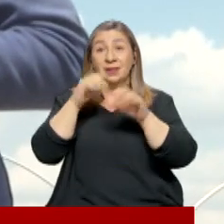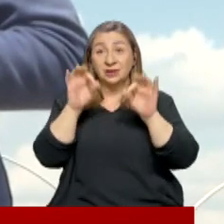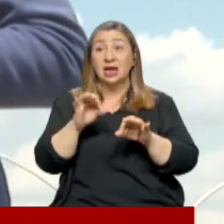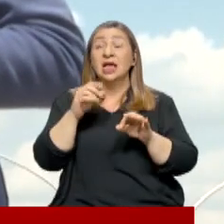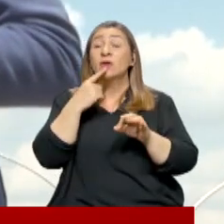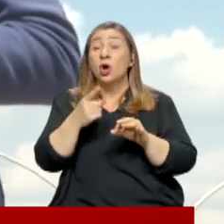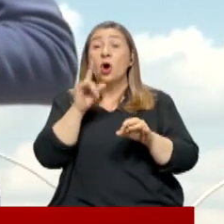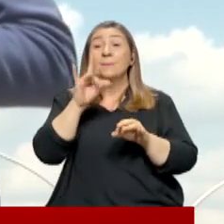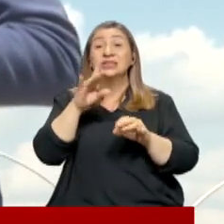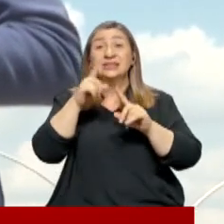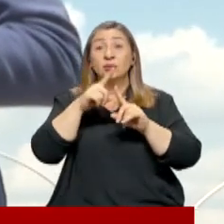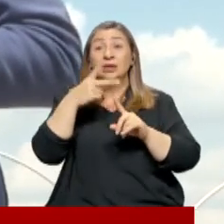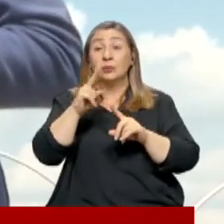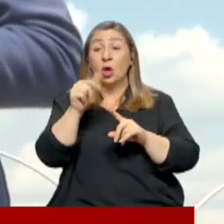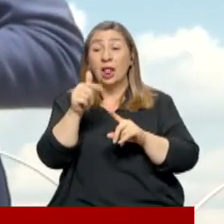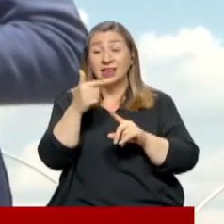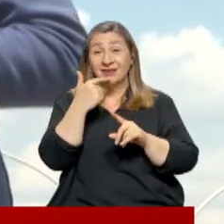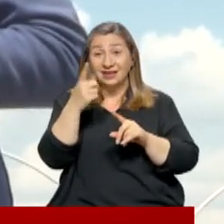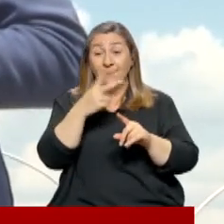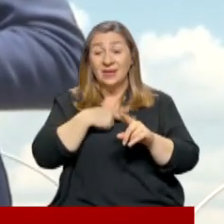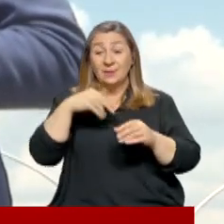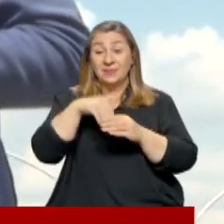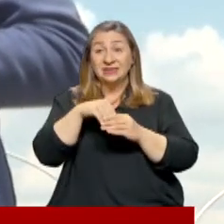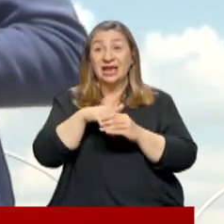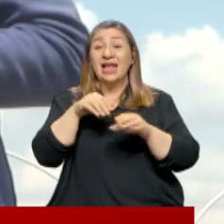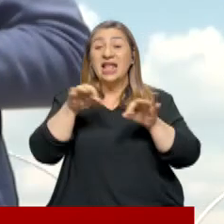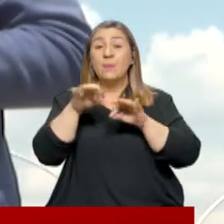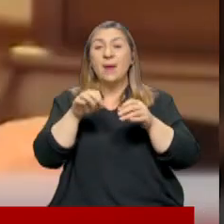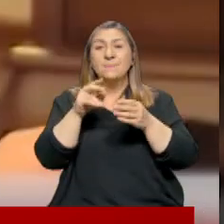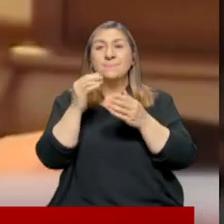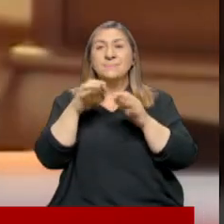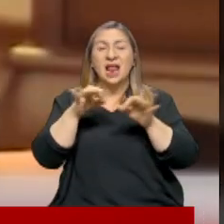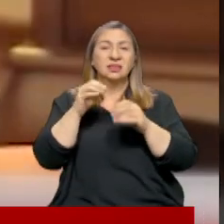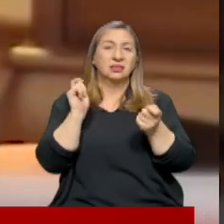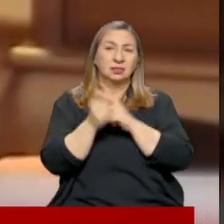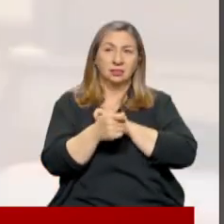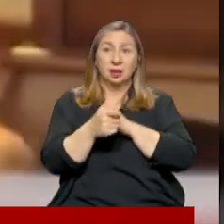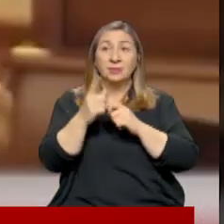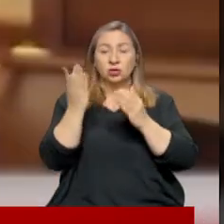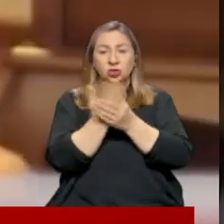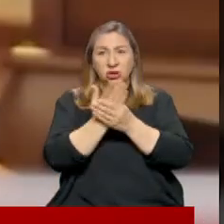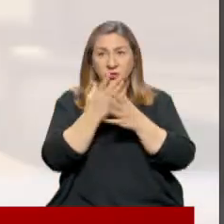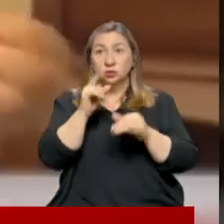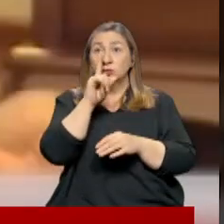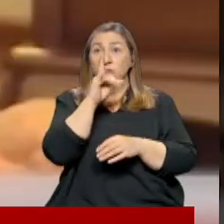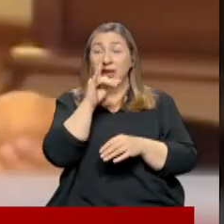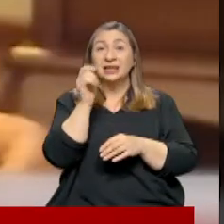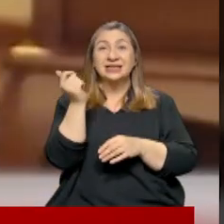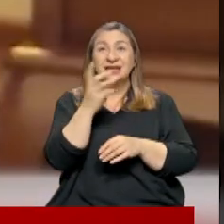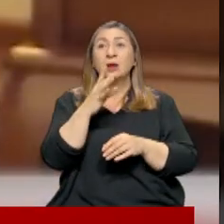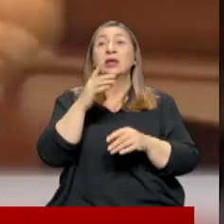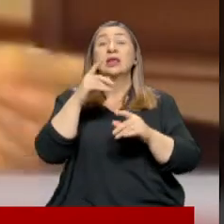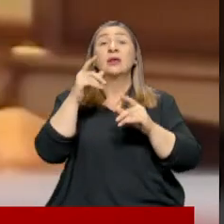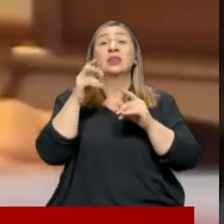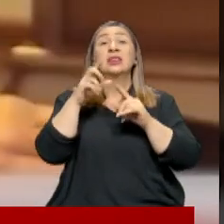İddiaya göre 15 Temmuz 2016 tarihinde belediye meclisinde imar planı değiştirildi. Bir dosya hazırlıyoruz. 150'ye yakın terör örgütünün